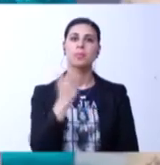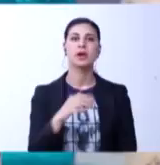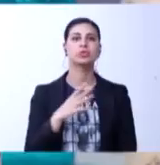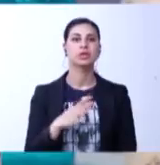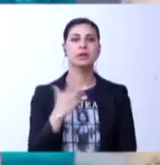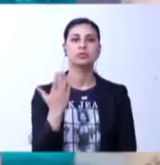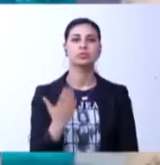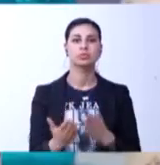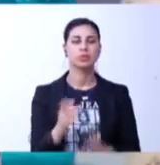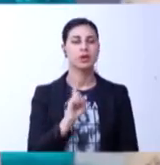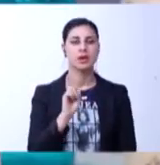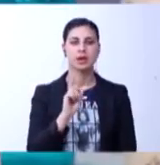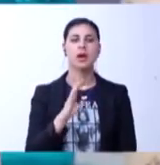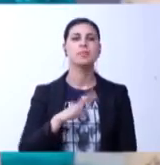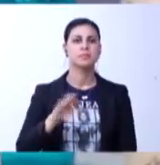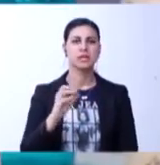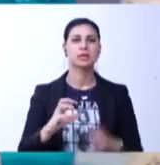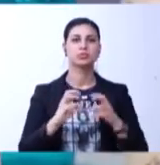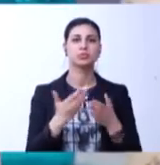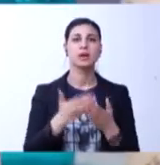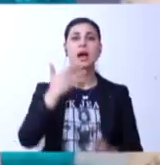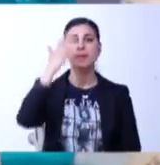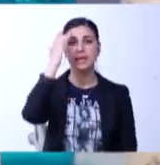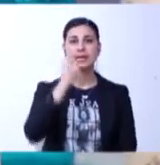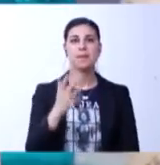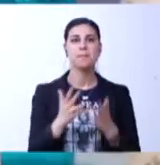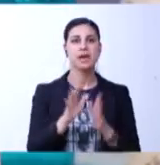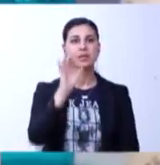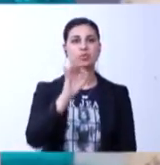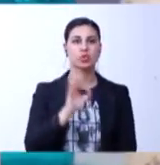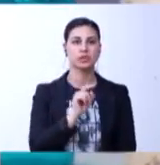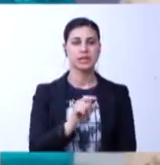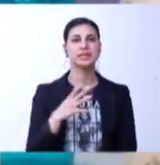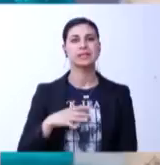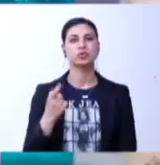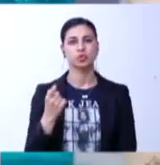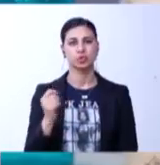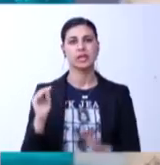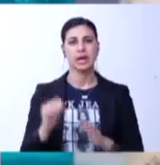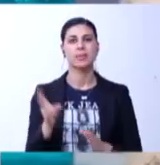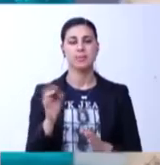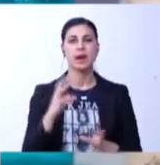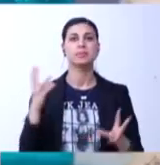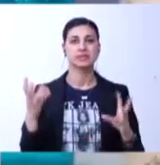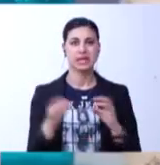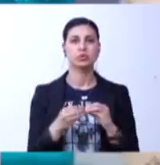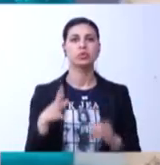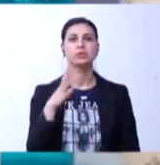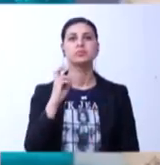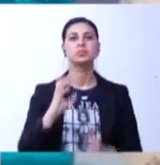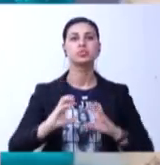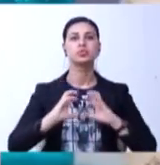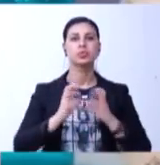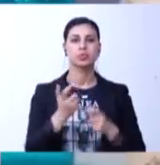მაგალითად ამერიკაში გაცილებით უფრო მეტი პროცენტულობა მოდის, საქართველოში შედარებით უფრო ნაკლები, მაგრამ ზოგადად მთელ სოფლიოში ეს